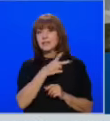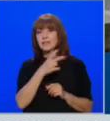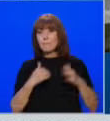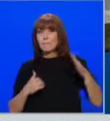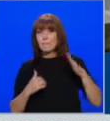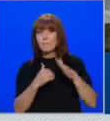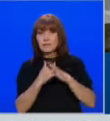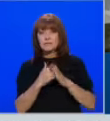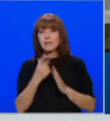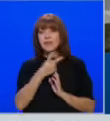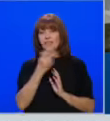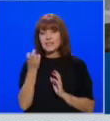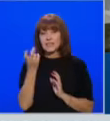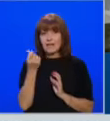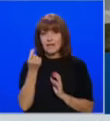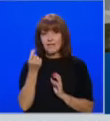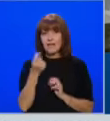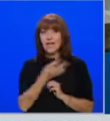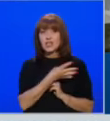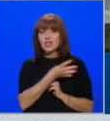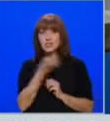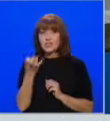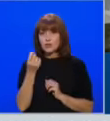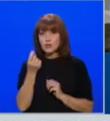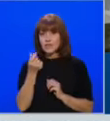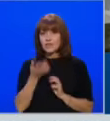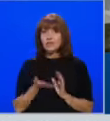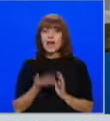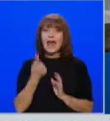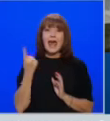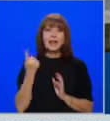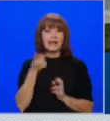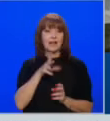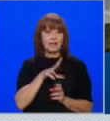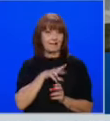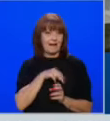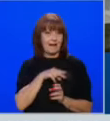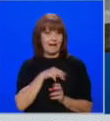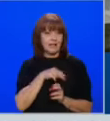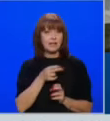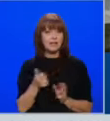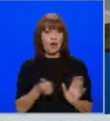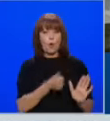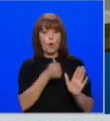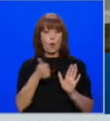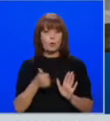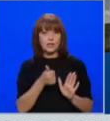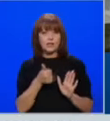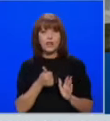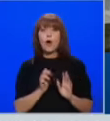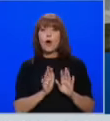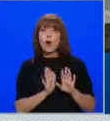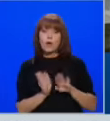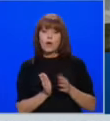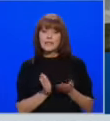ѝ ще бъде 200 лева. На 400 лева се повишава еднократната награда за отлични постижения. За стипендиите са отделени 6